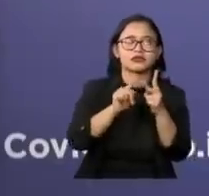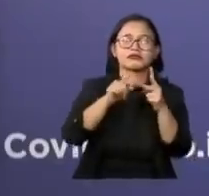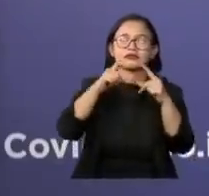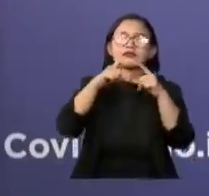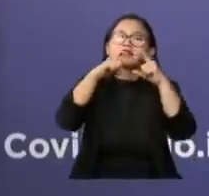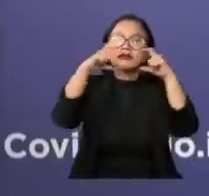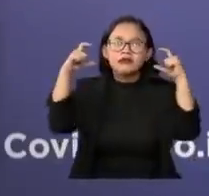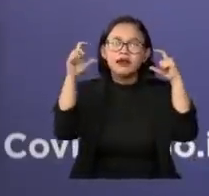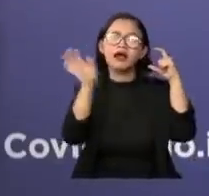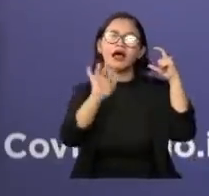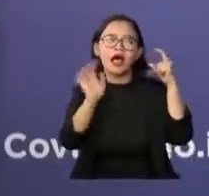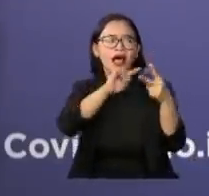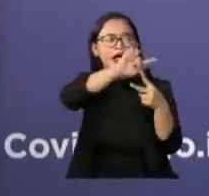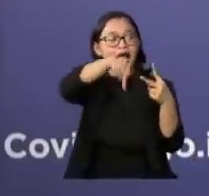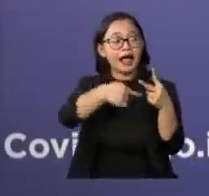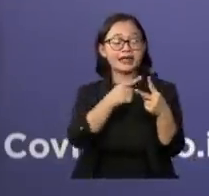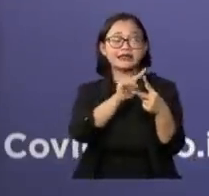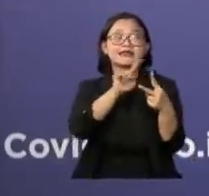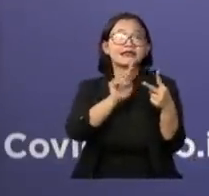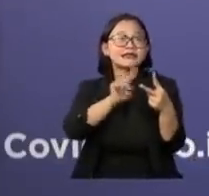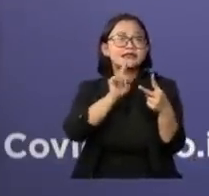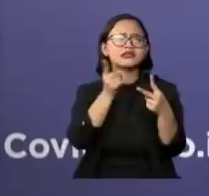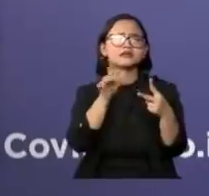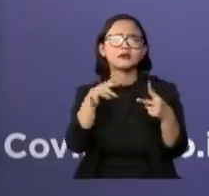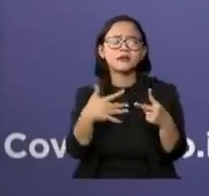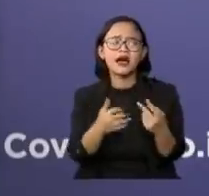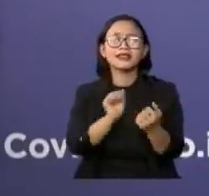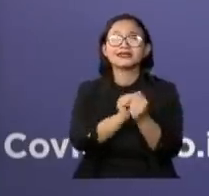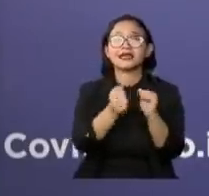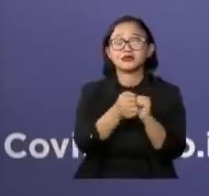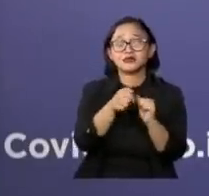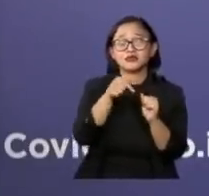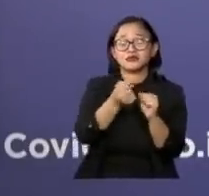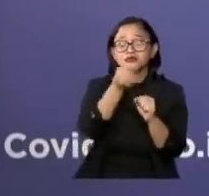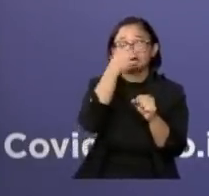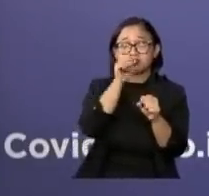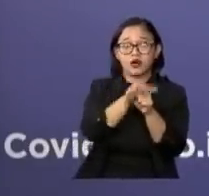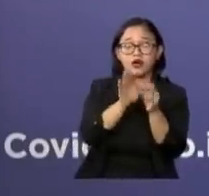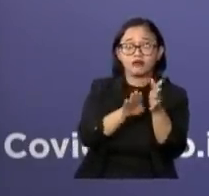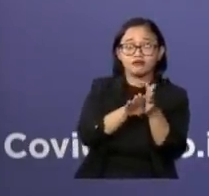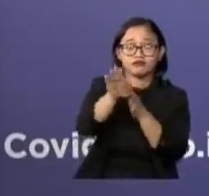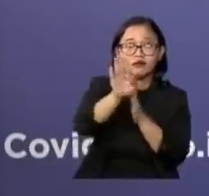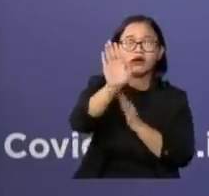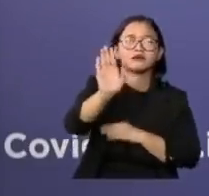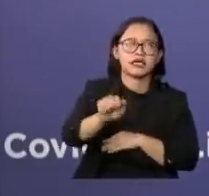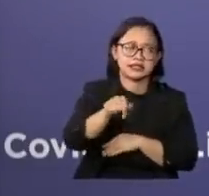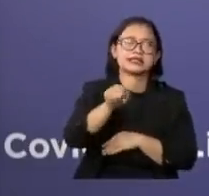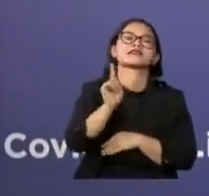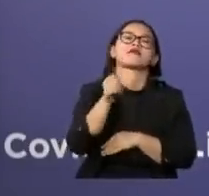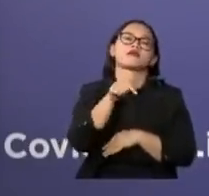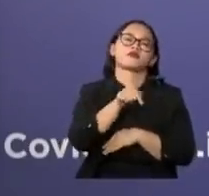yang kemudian menyebabkan kasus-kasus positif masih tinggi di beberapa tempat.